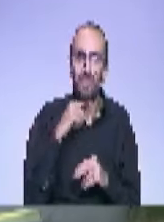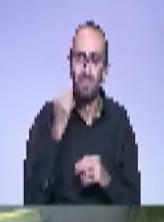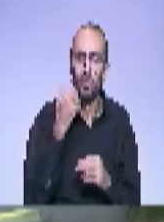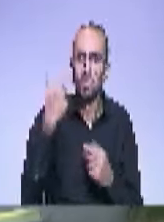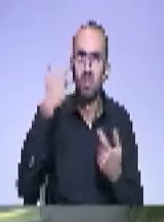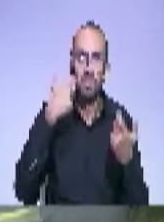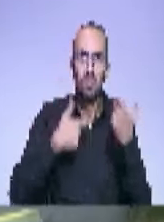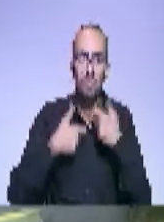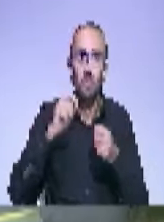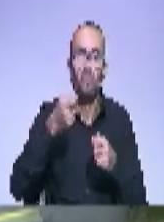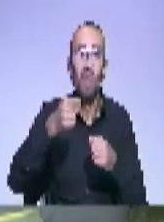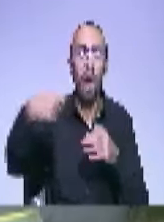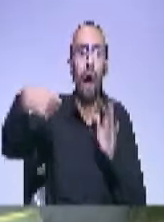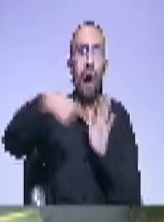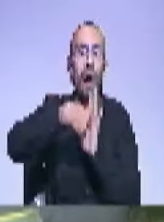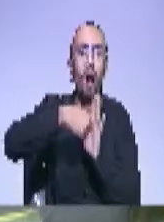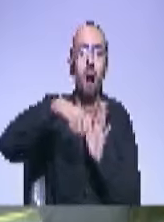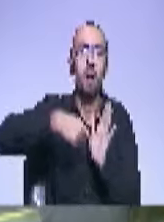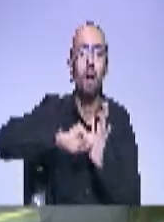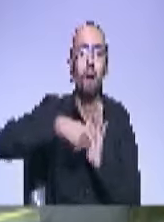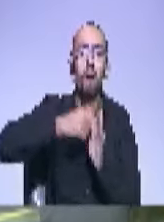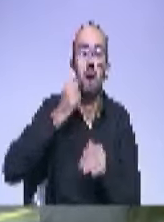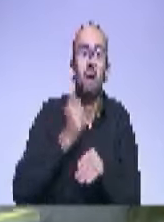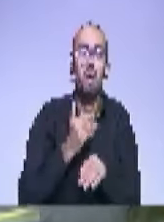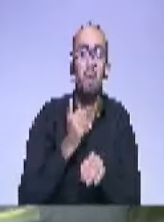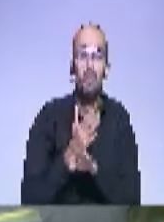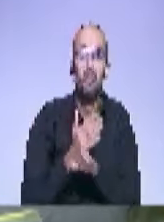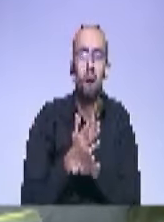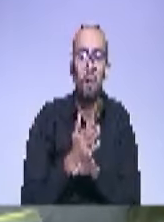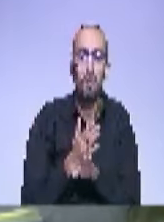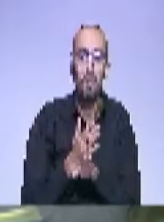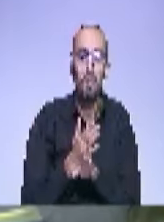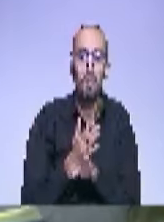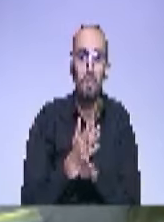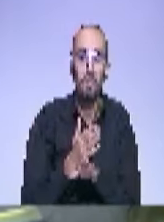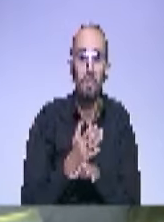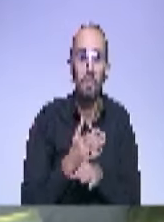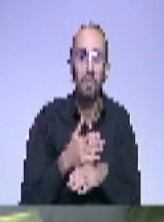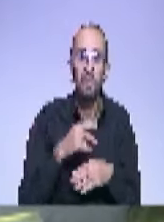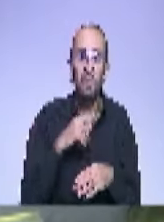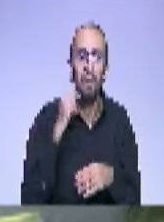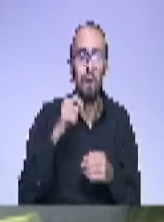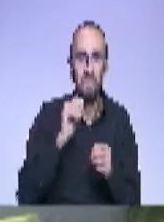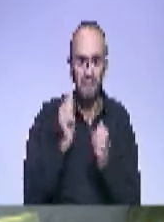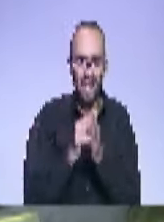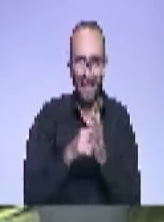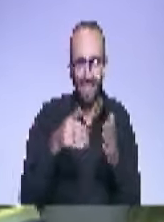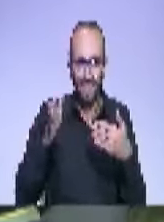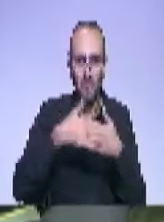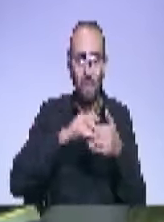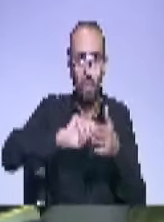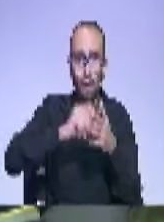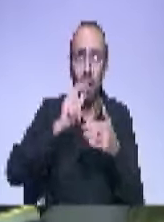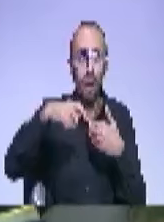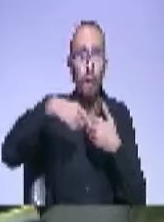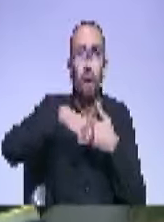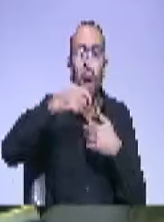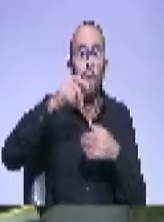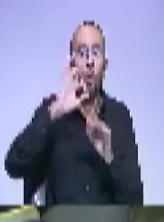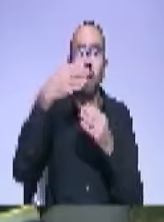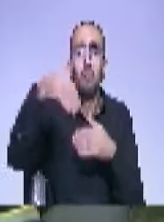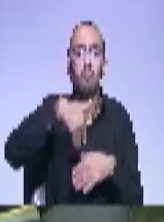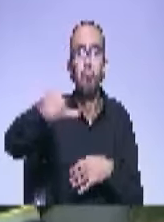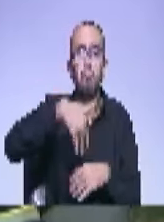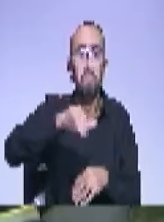خصوصيه، المفتاح على الباب من بره حتى لو انا جوه الشقه. شقتها مفيش فيها اي خصوصيه والمفتاح من بره حتى لو هي جوه